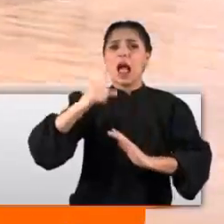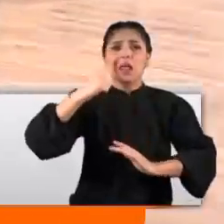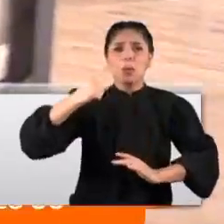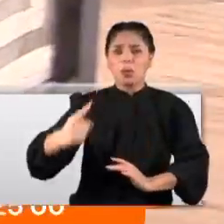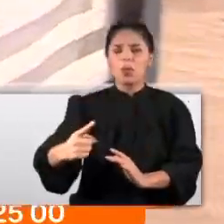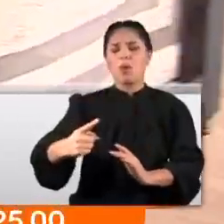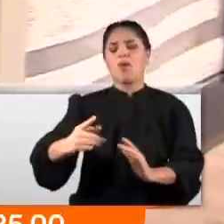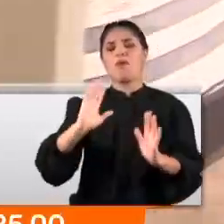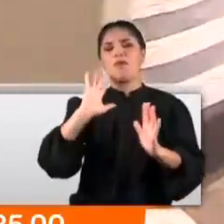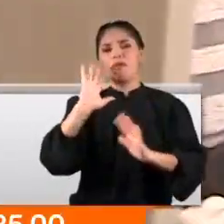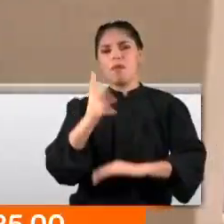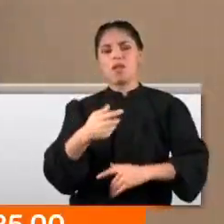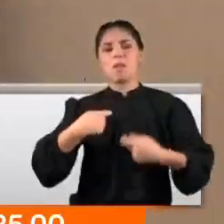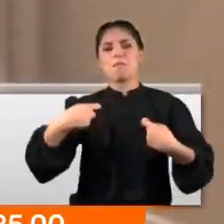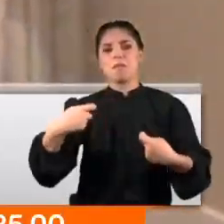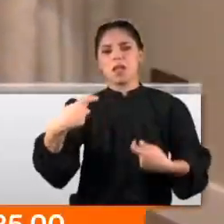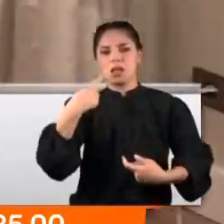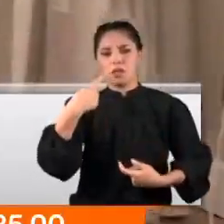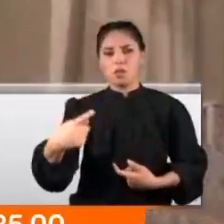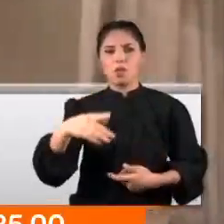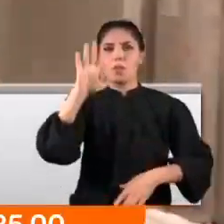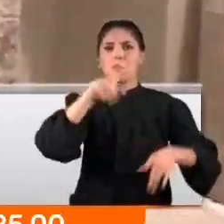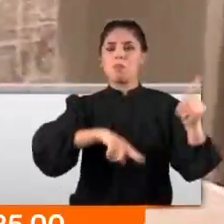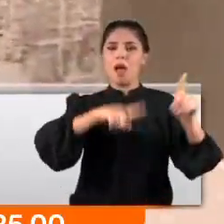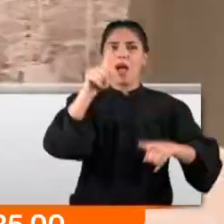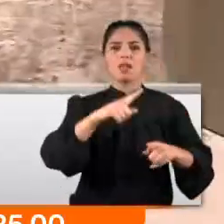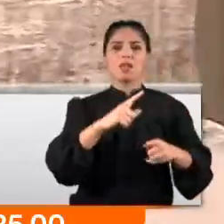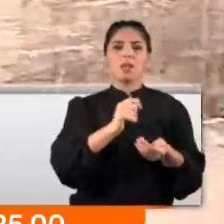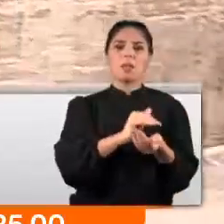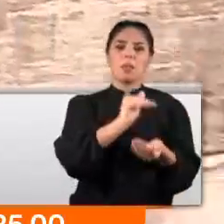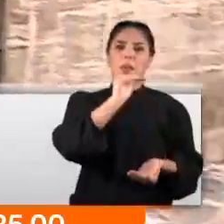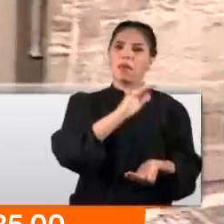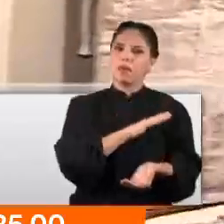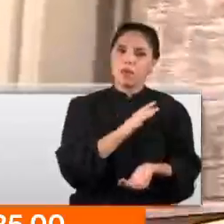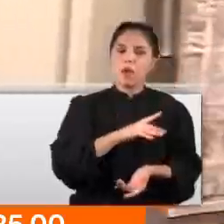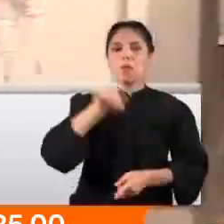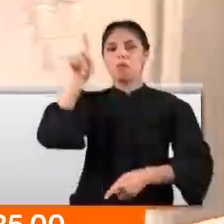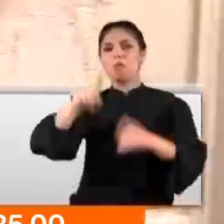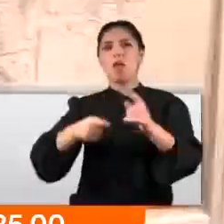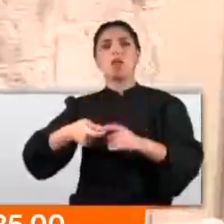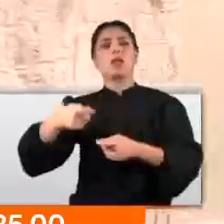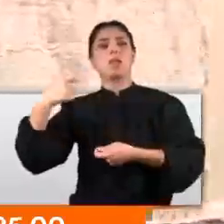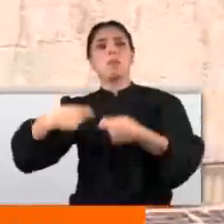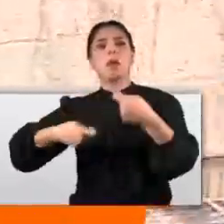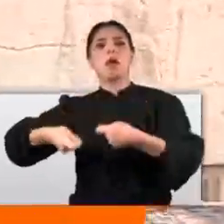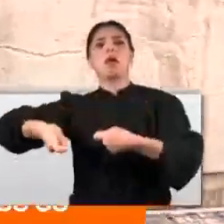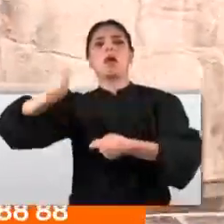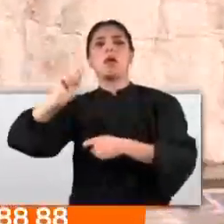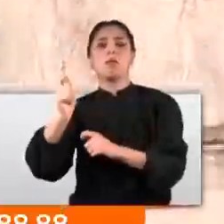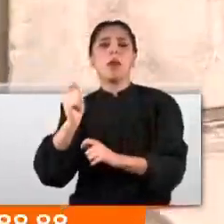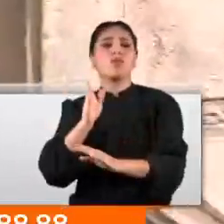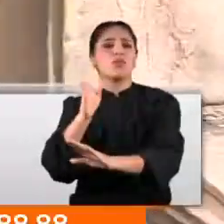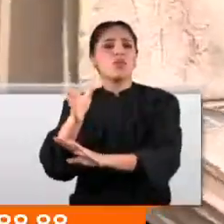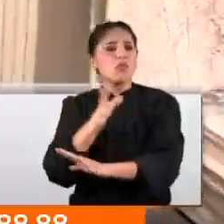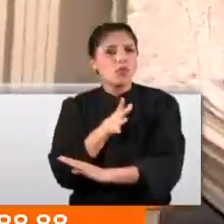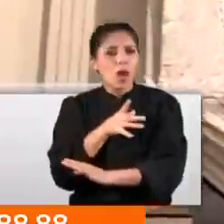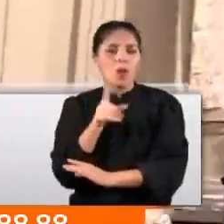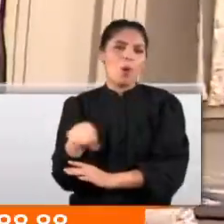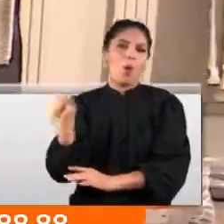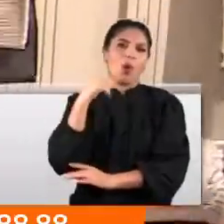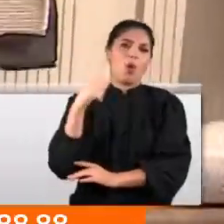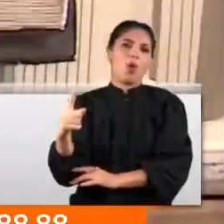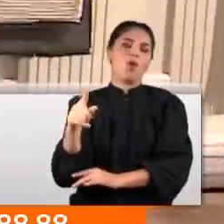Haliyle masraflar artıyor. Kimi masraflarını birikimleriyle karşılayabilirken, kimi de bankaların kapısını çalmak zorunda kalıyor. Ancak bu